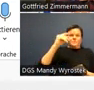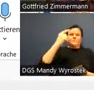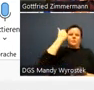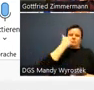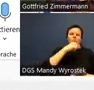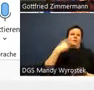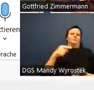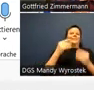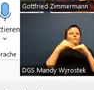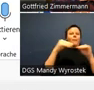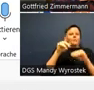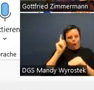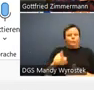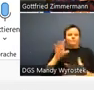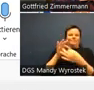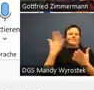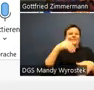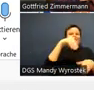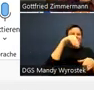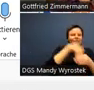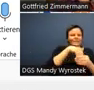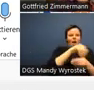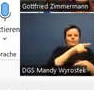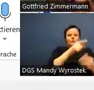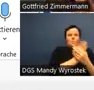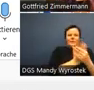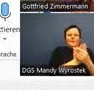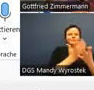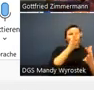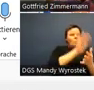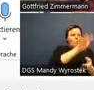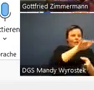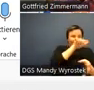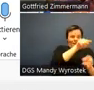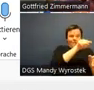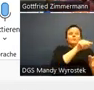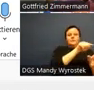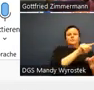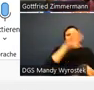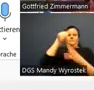Versionsinformation aus der Kopfzeile ist hier auch festgehalten im Inhalt des Dokuments.